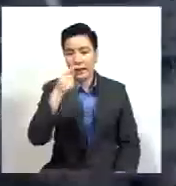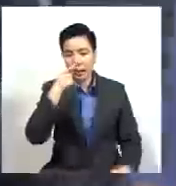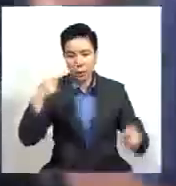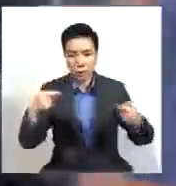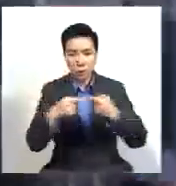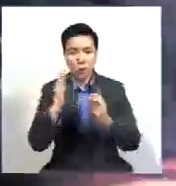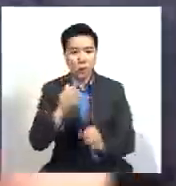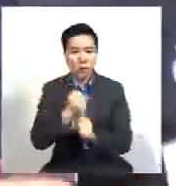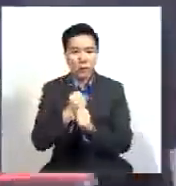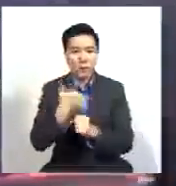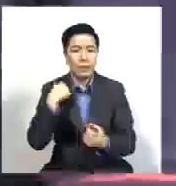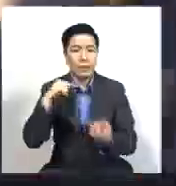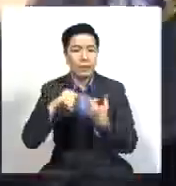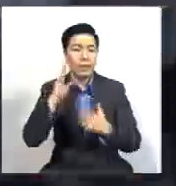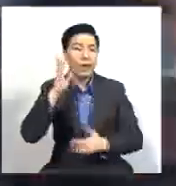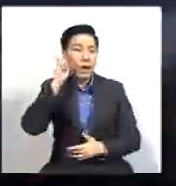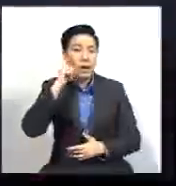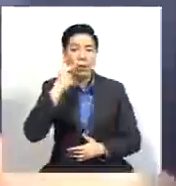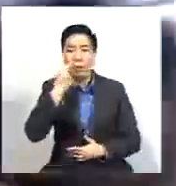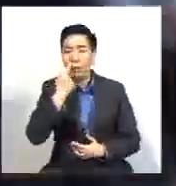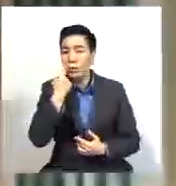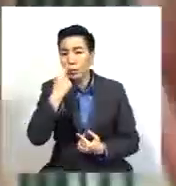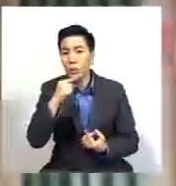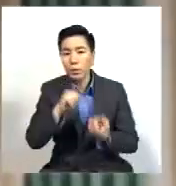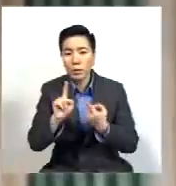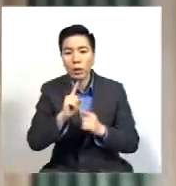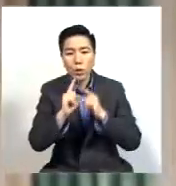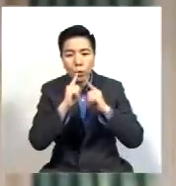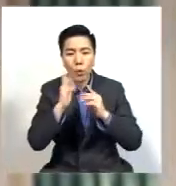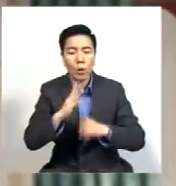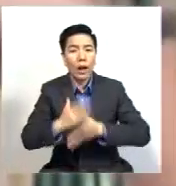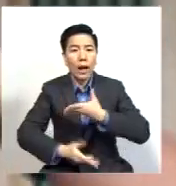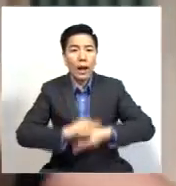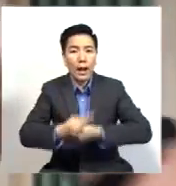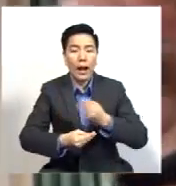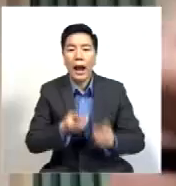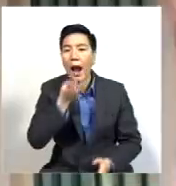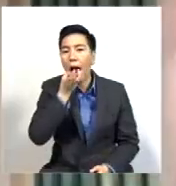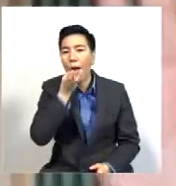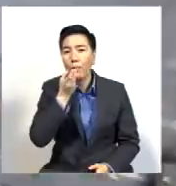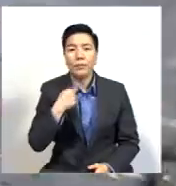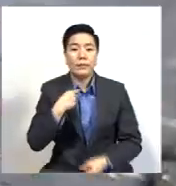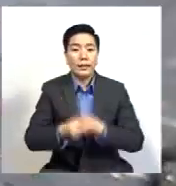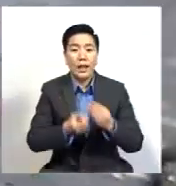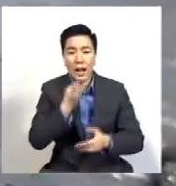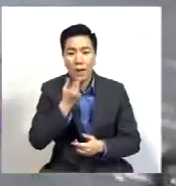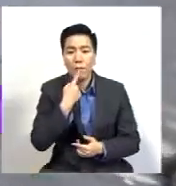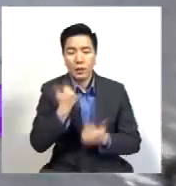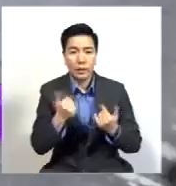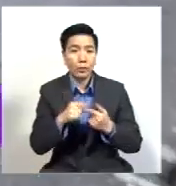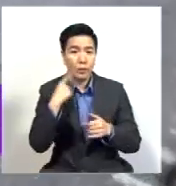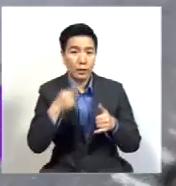ยส่วนเมื่อวานนี้ครับทีมข่าวก็ลงพื้นที่ไปพูดคุยนะฮะกับแม่ค้าขายข้าวมันไก่คนนี้นะฮะเขาบอกว่